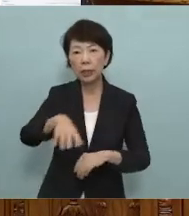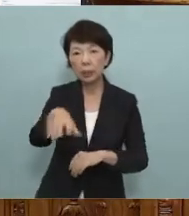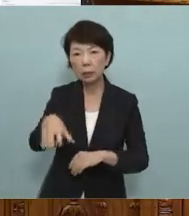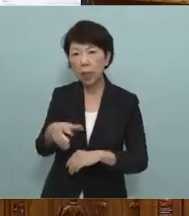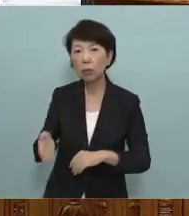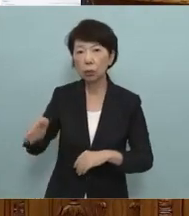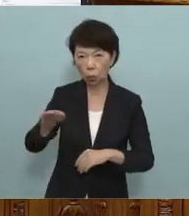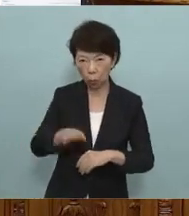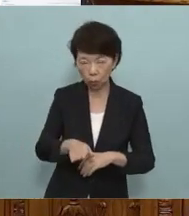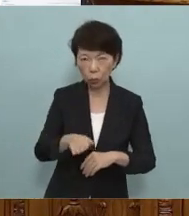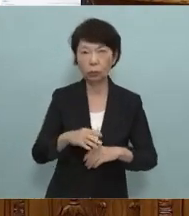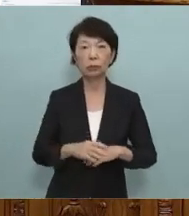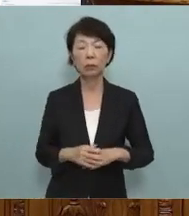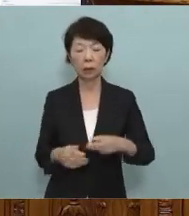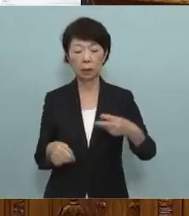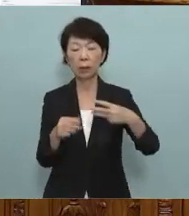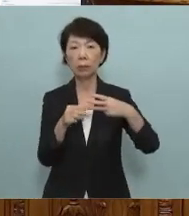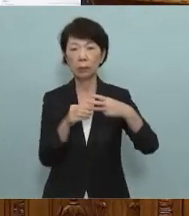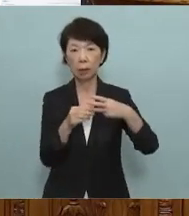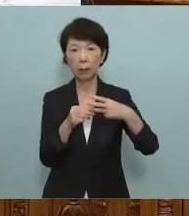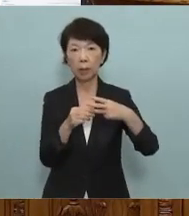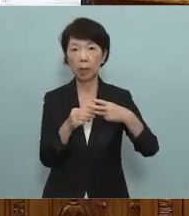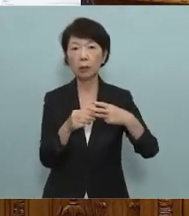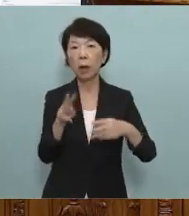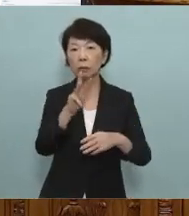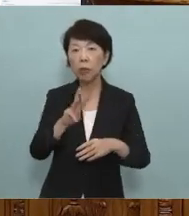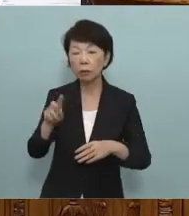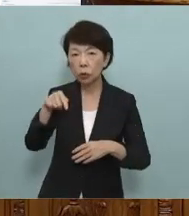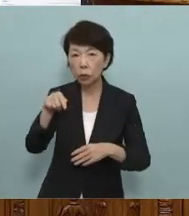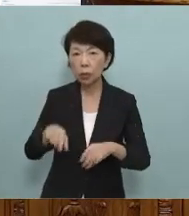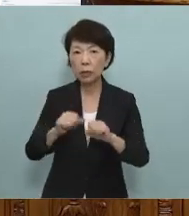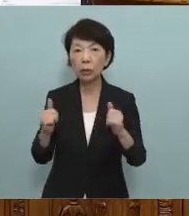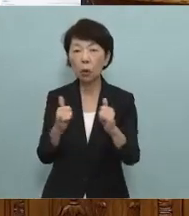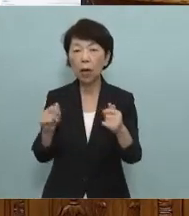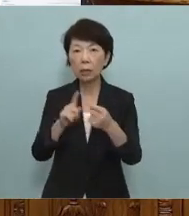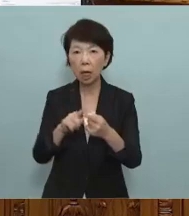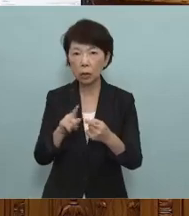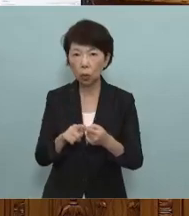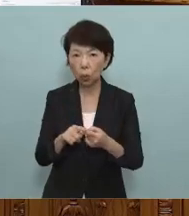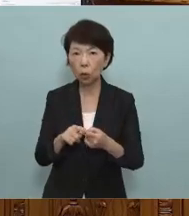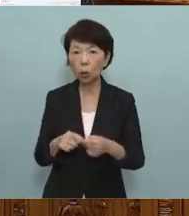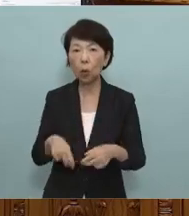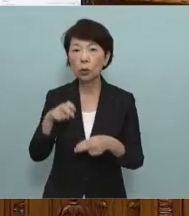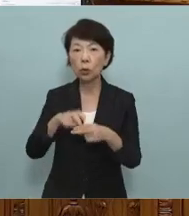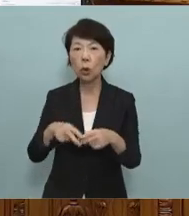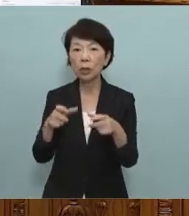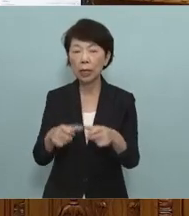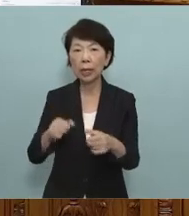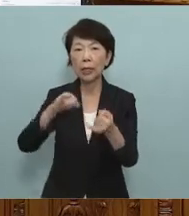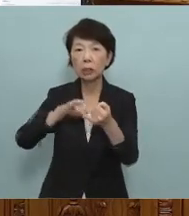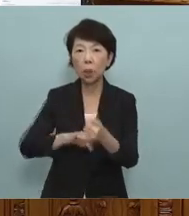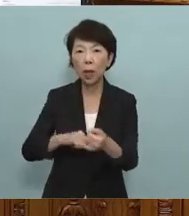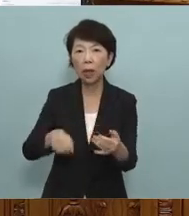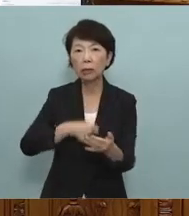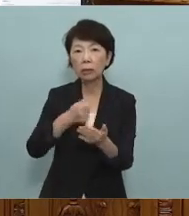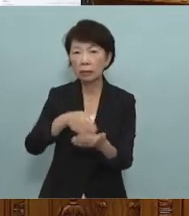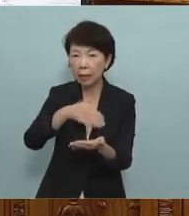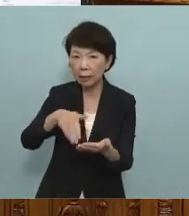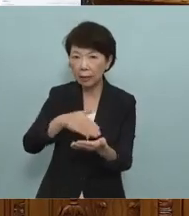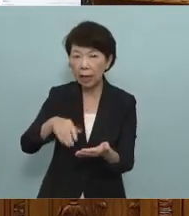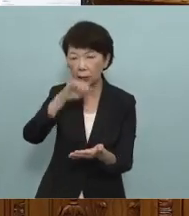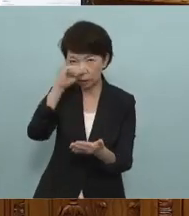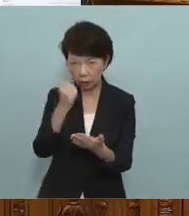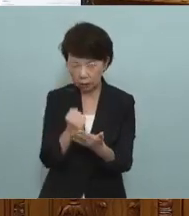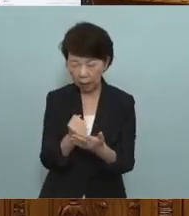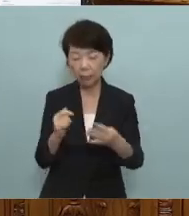入、3ウェブによる障害者用乗車券の予約決済の実現、